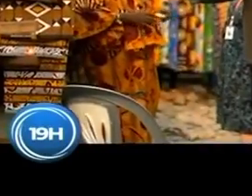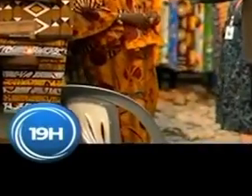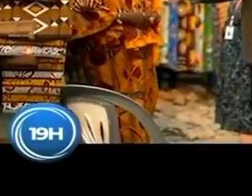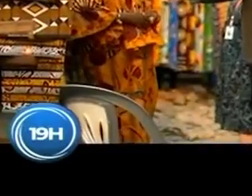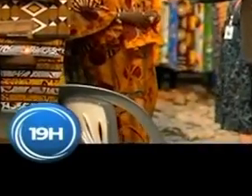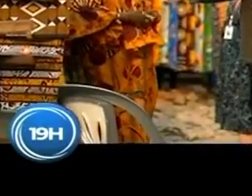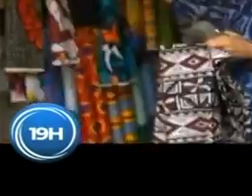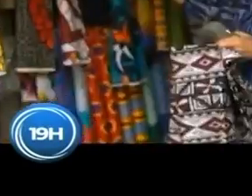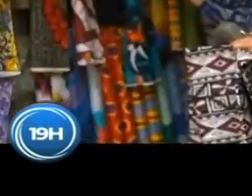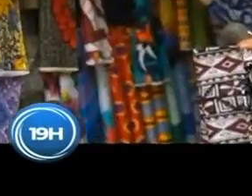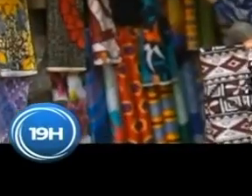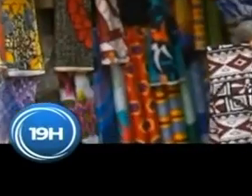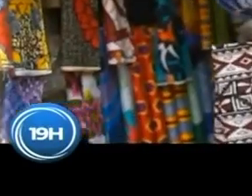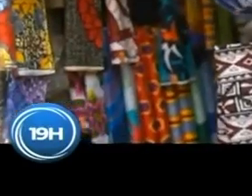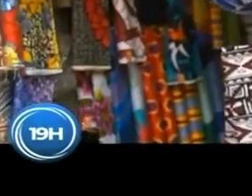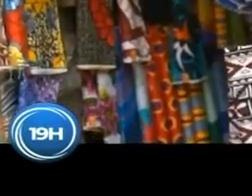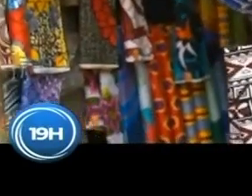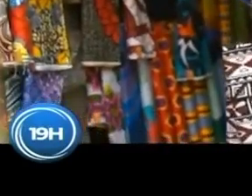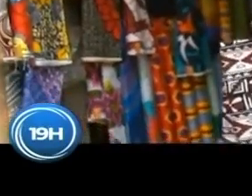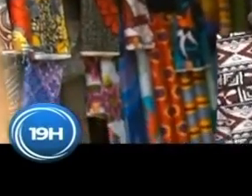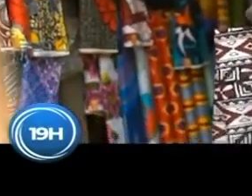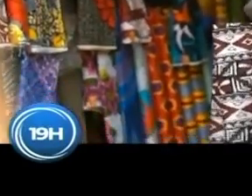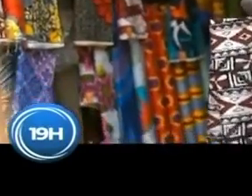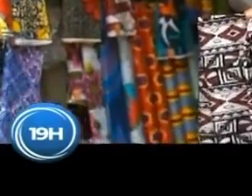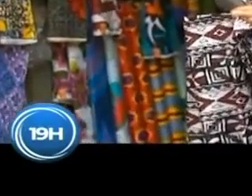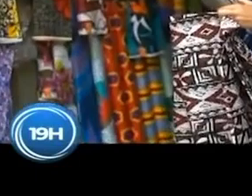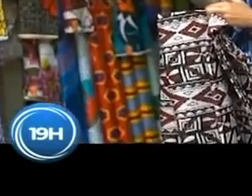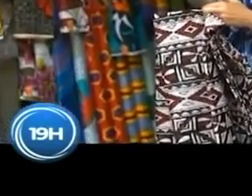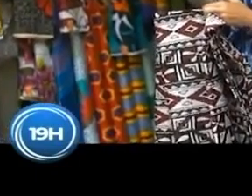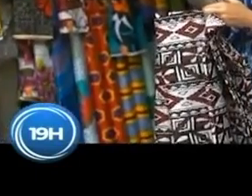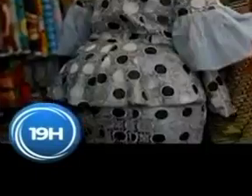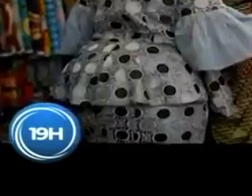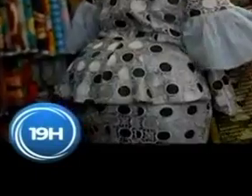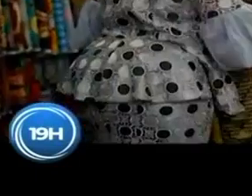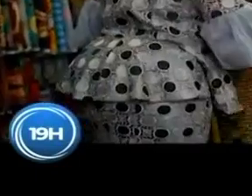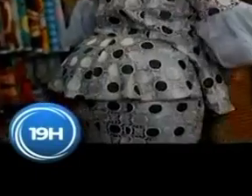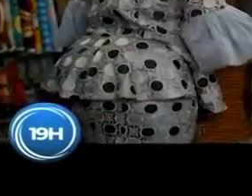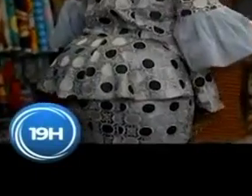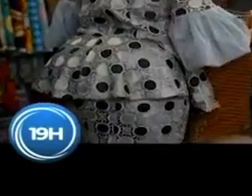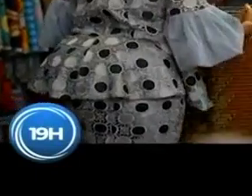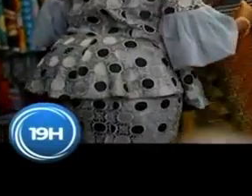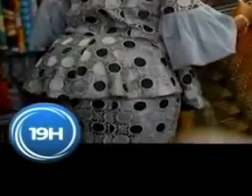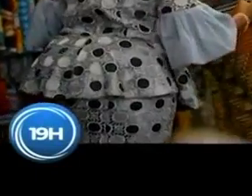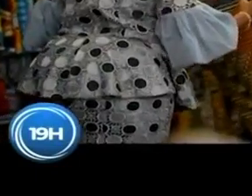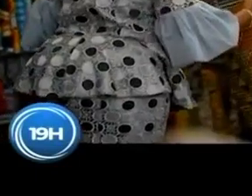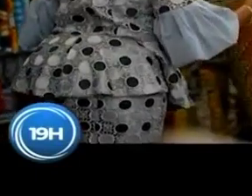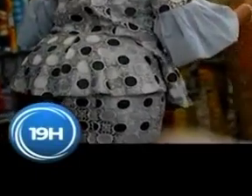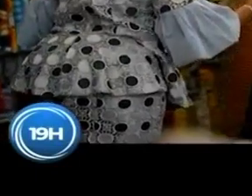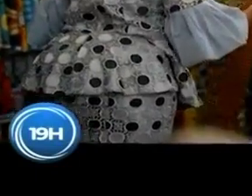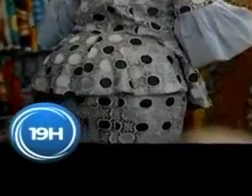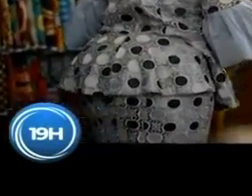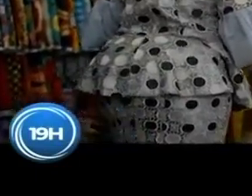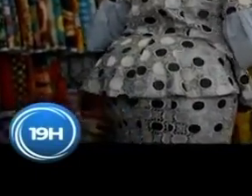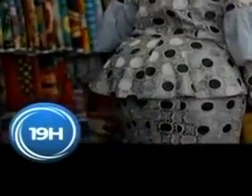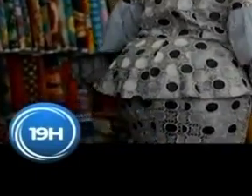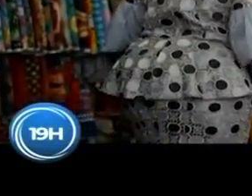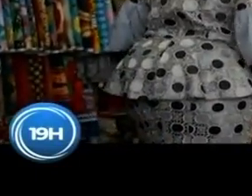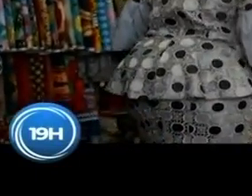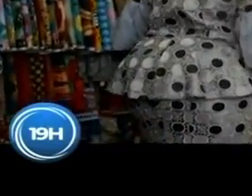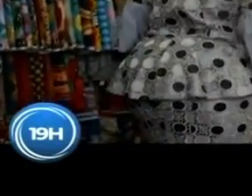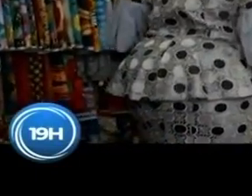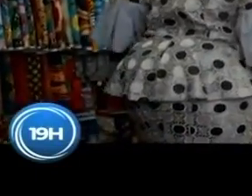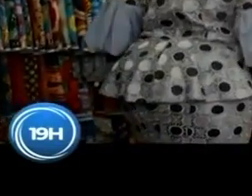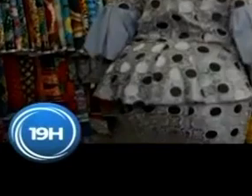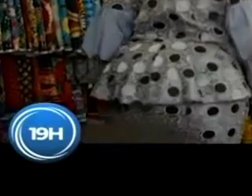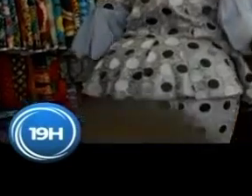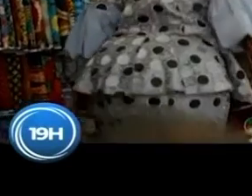femme congolaise. Sa Majesté n'est pas que souverain, il est aussi un homme attentionné. Le roi Philippe a même le temps